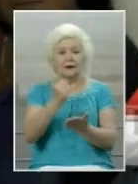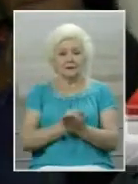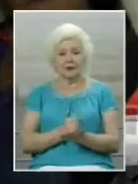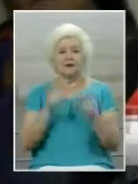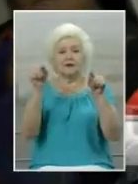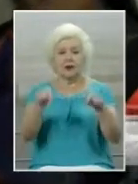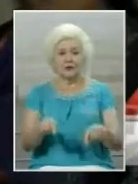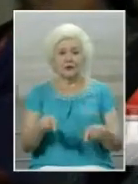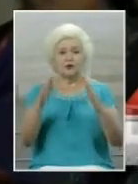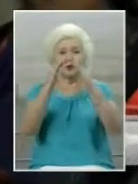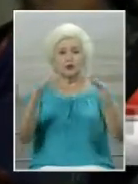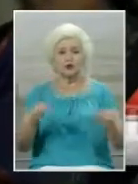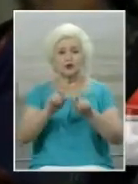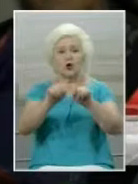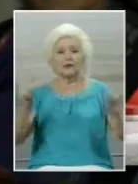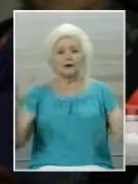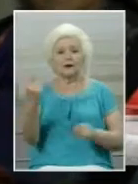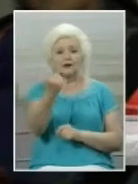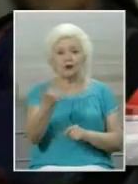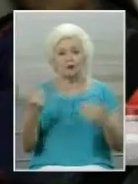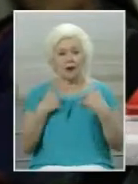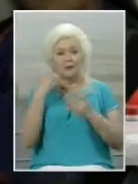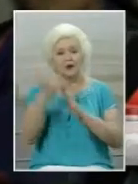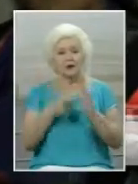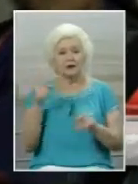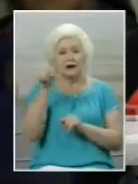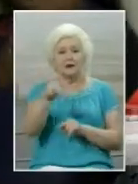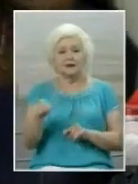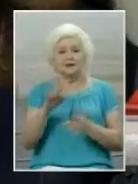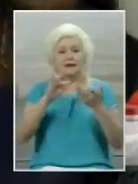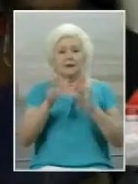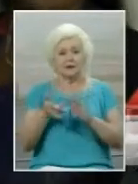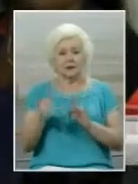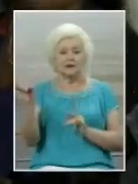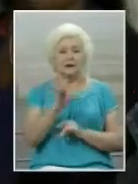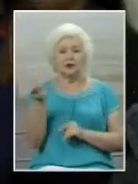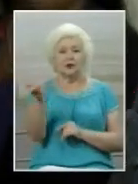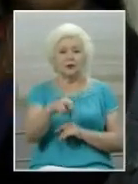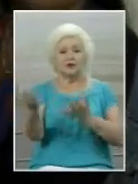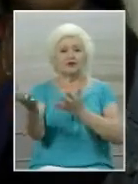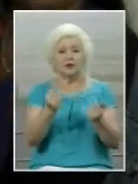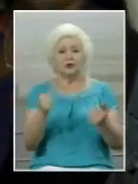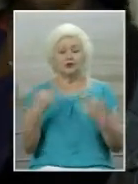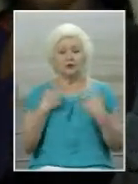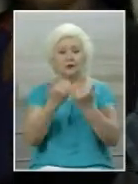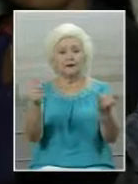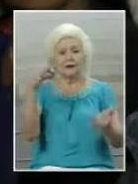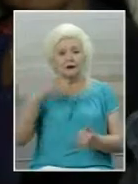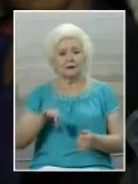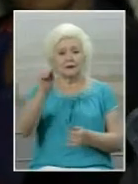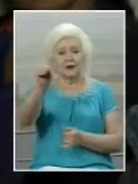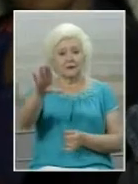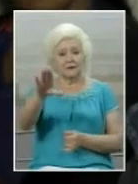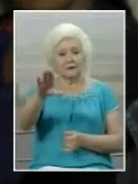цій споруді відкрився вперше. Ми дізналися це з інтернету і прийшли отримати для сина